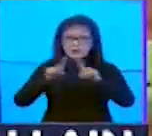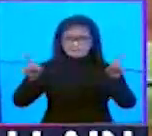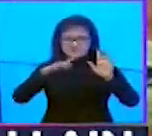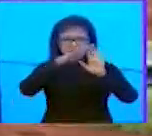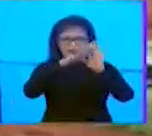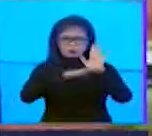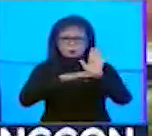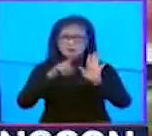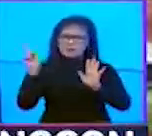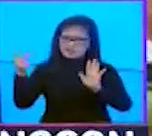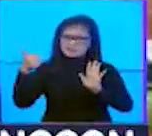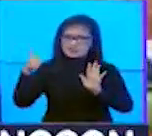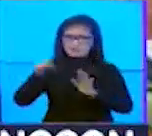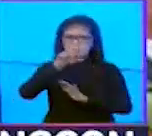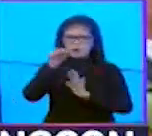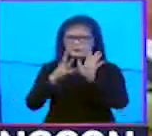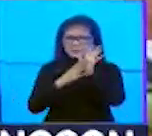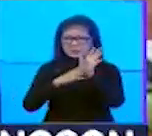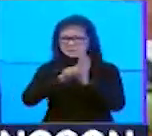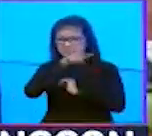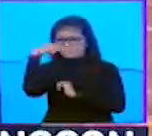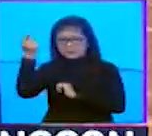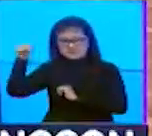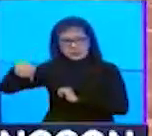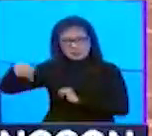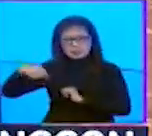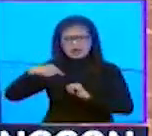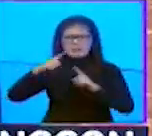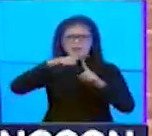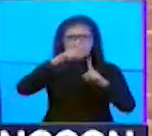Sejak Maret hingga 25 Desember 2020, TPU Pondok Rangon telah memakamkan